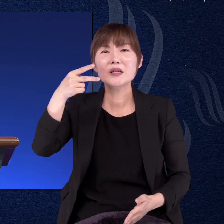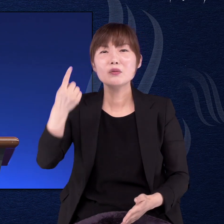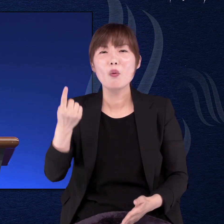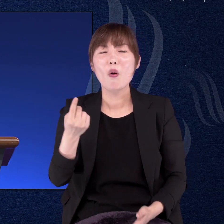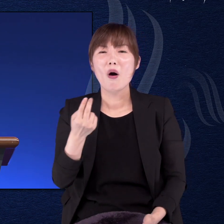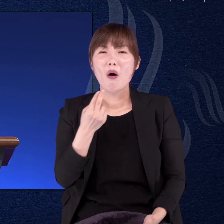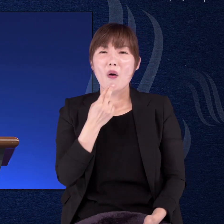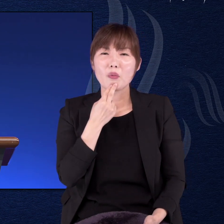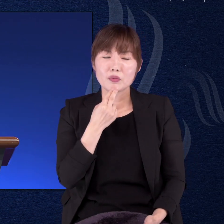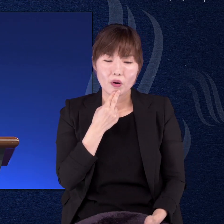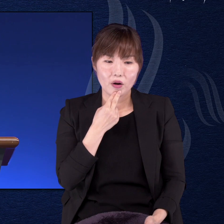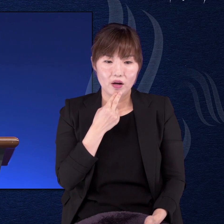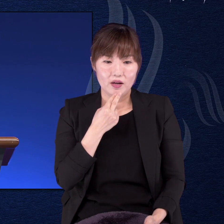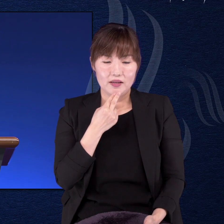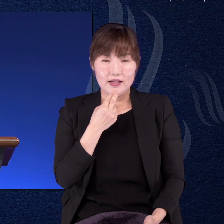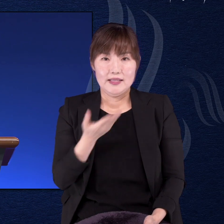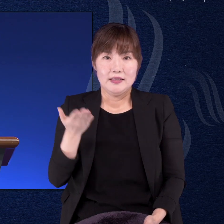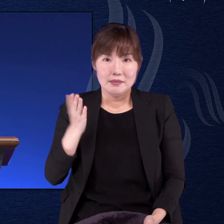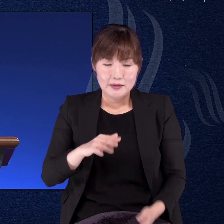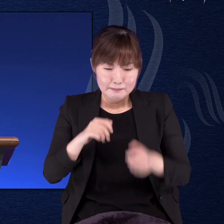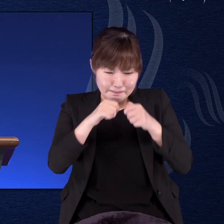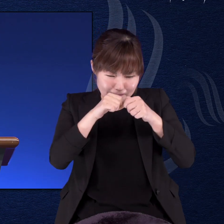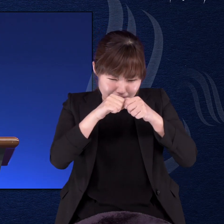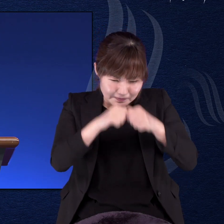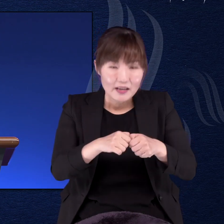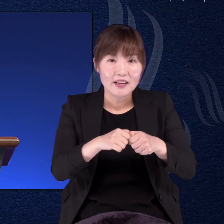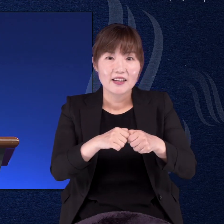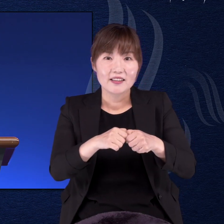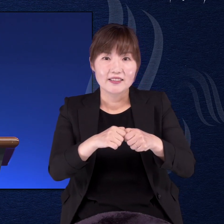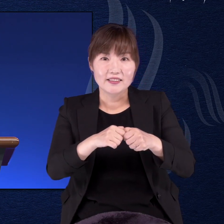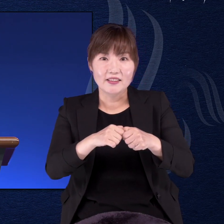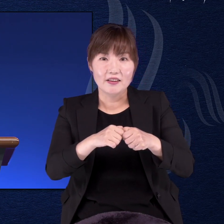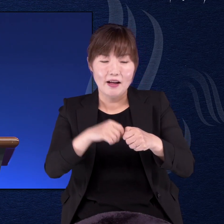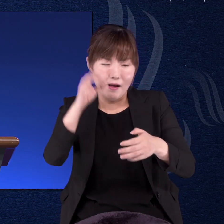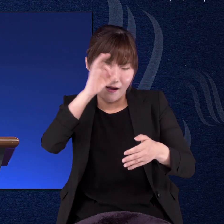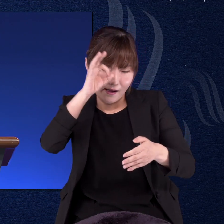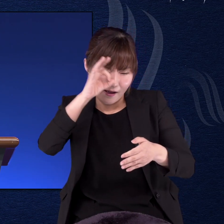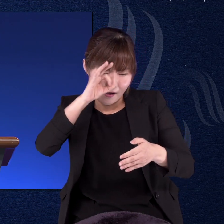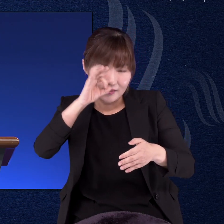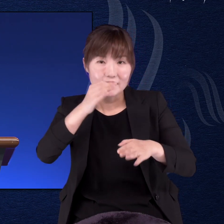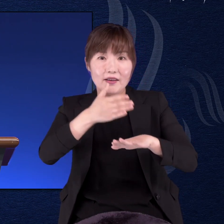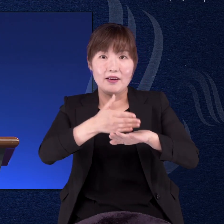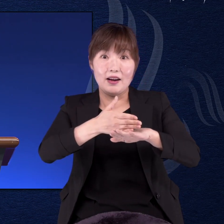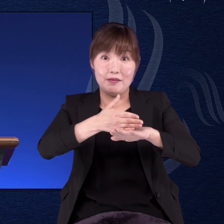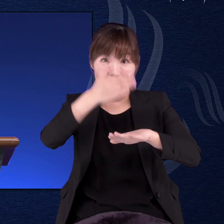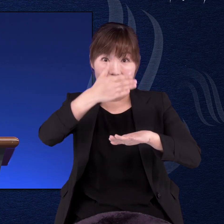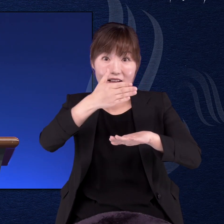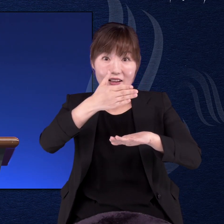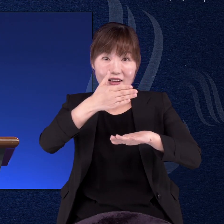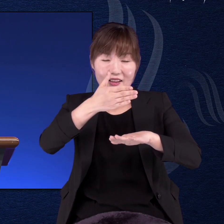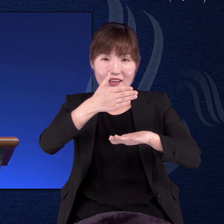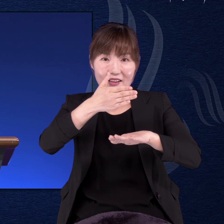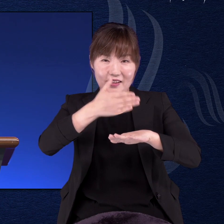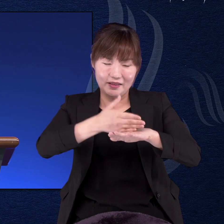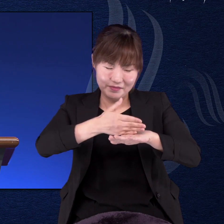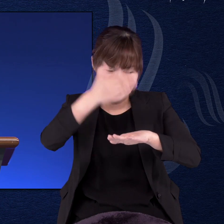그것만큼은 변치 않잖아요. 그 구원만큼은 변치 않기 때문에 그것만큼은 감사할 수 있잖아요.